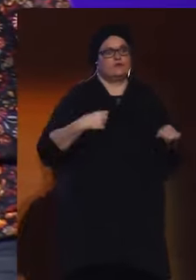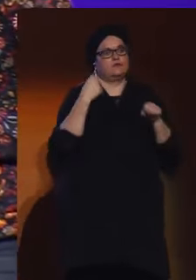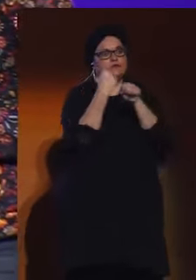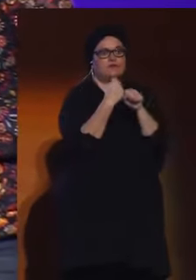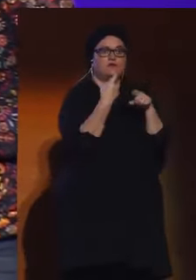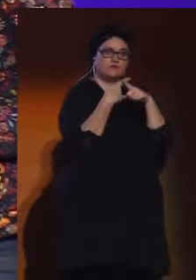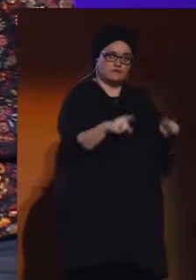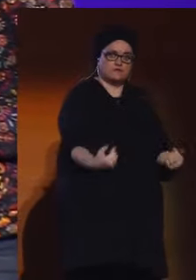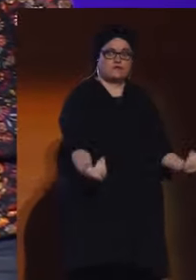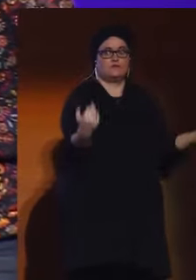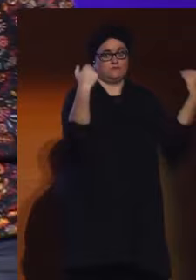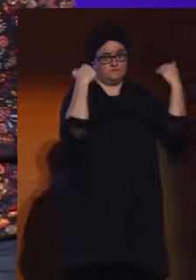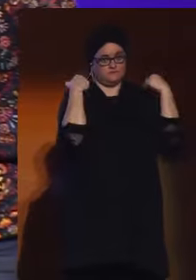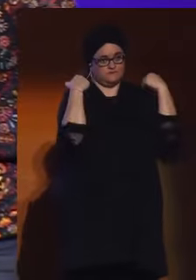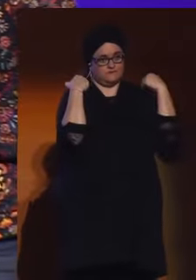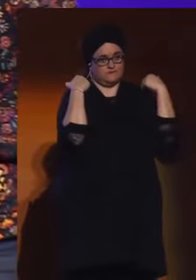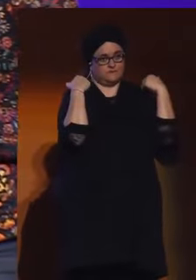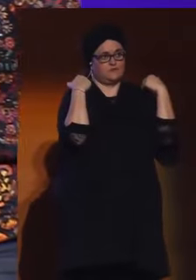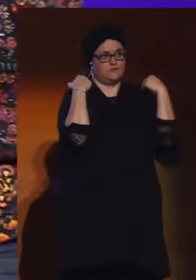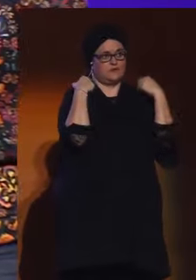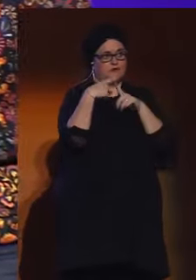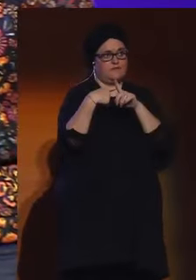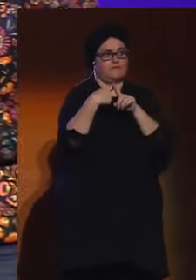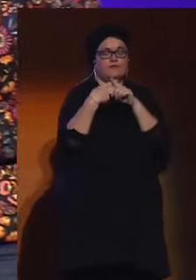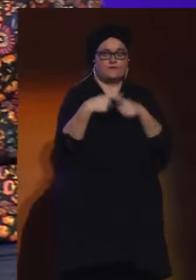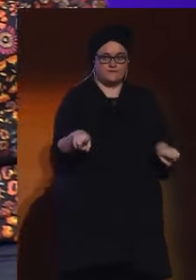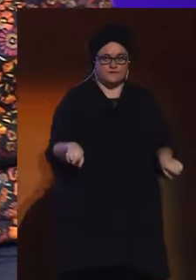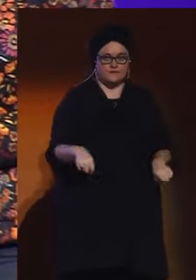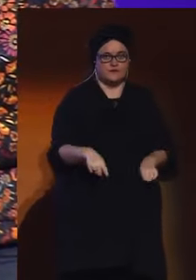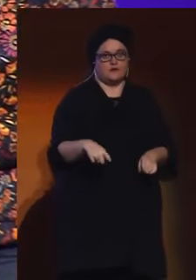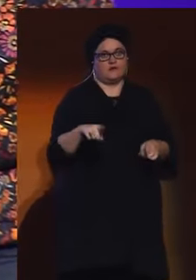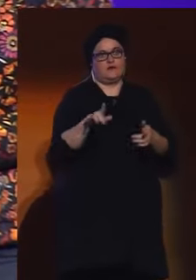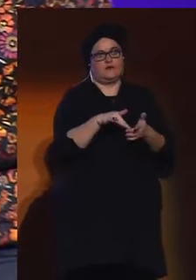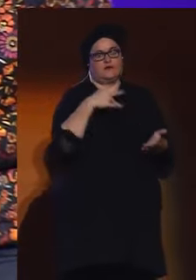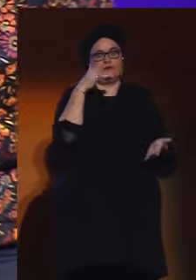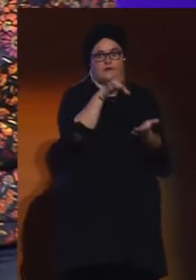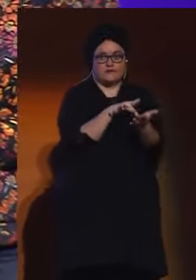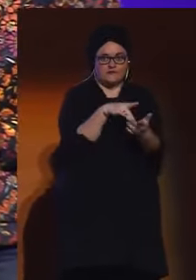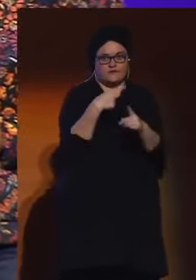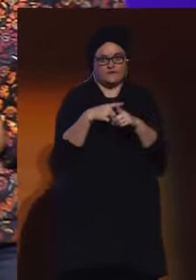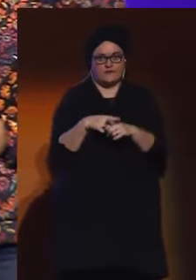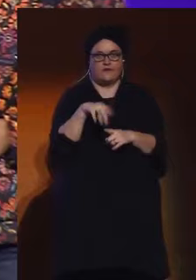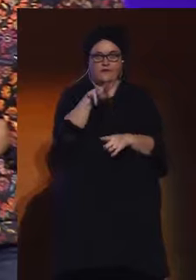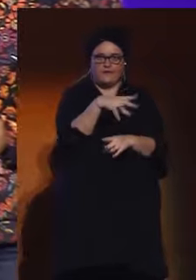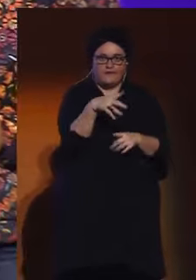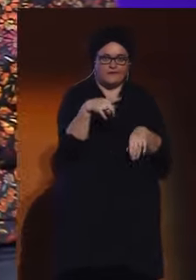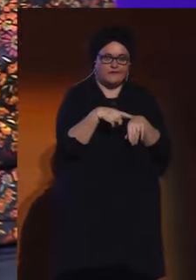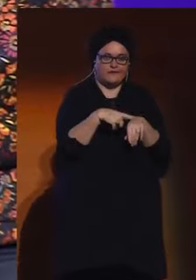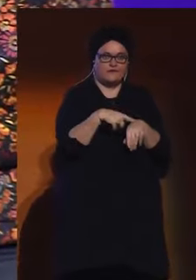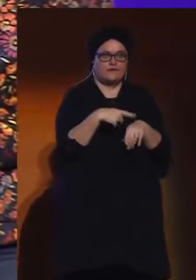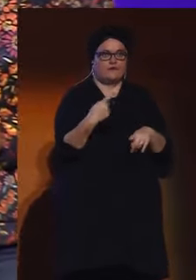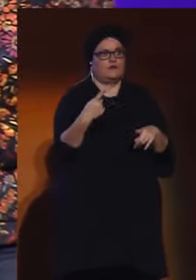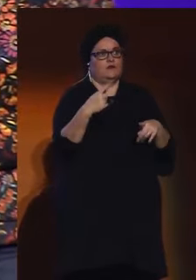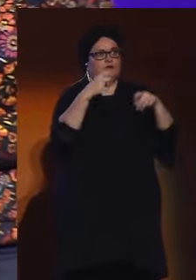Lana ezberdina, ardura maila ere ezberdina, egutegi, ordutegiak, proiektzio, ez